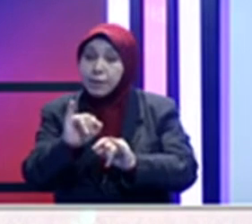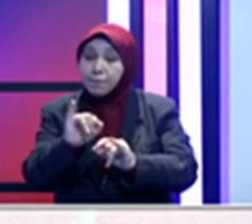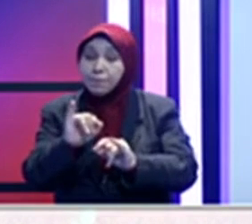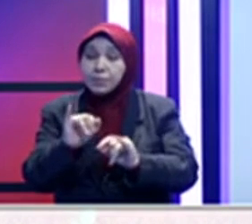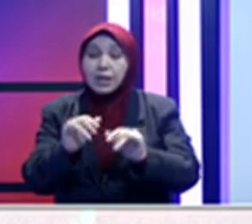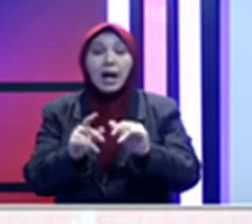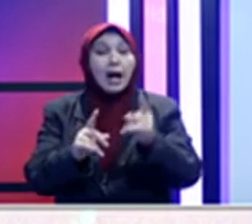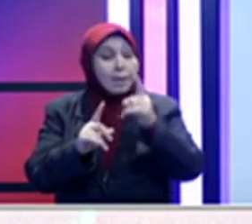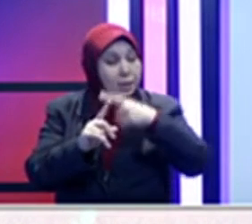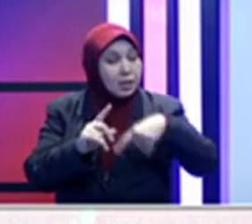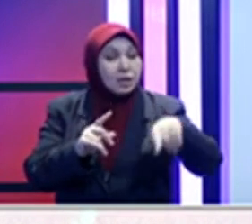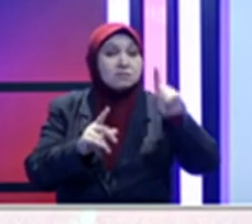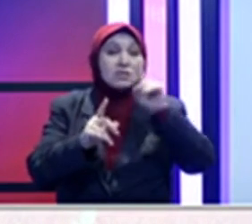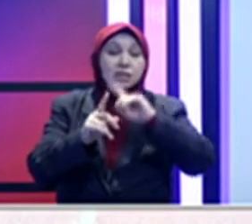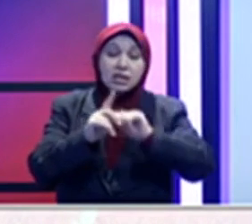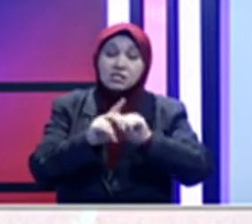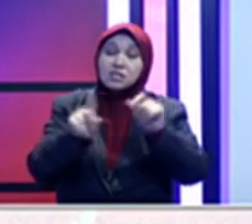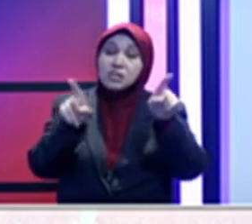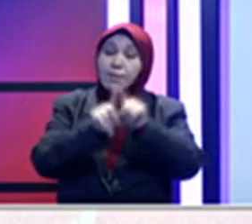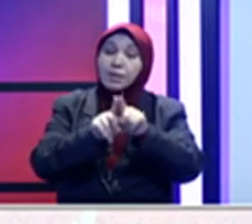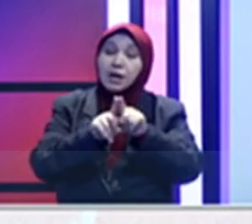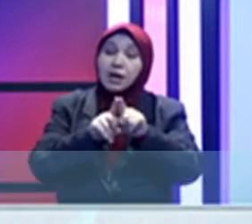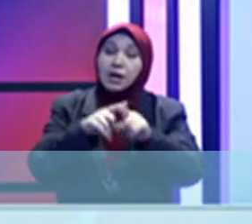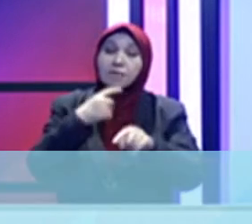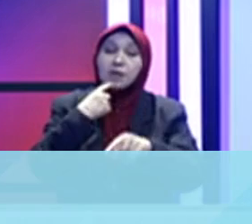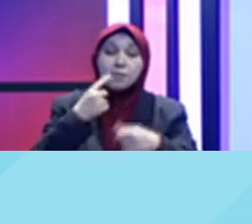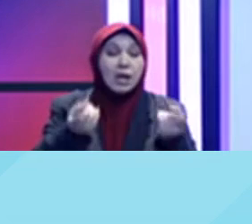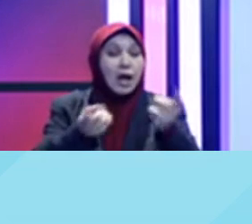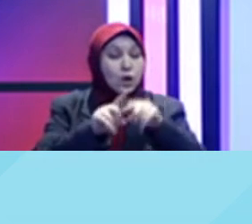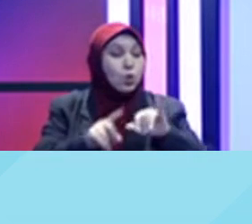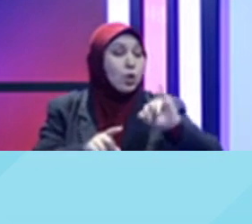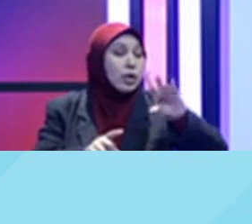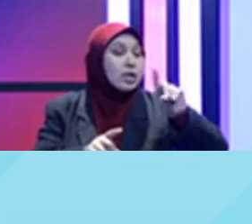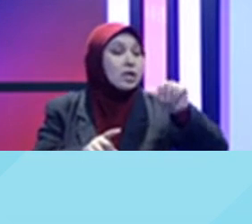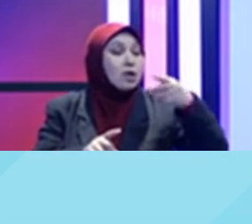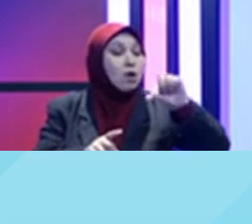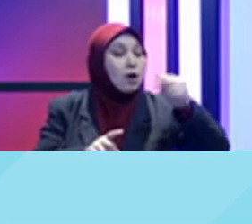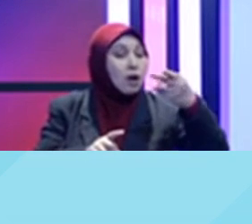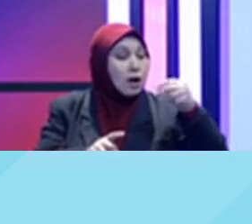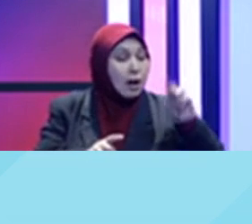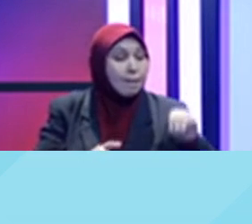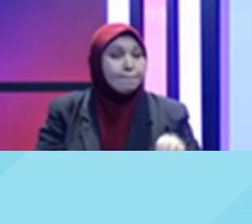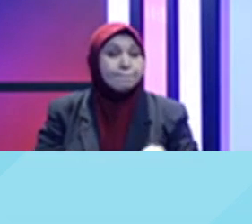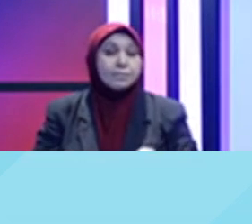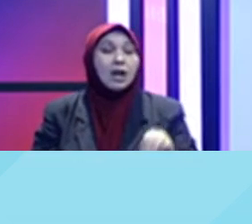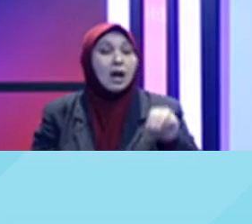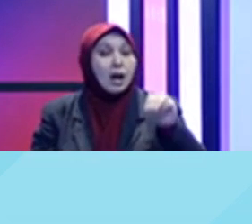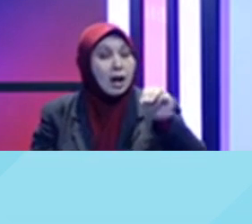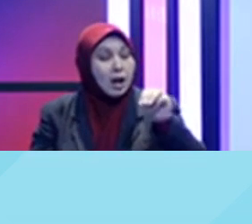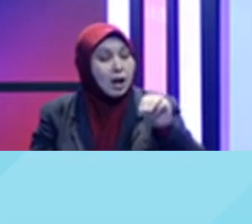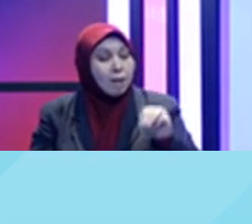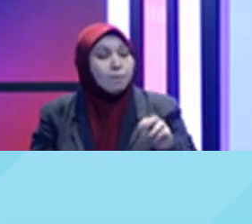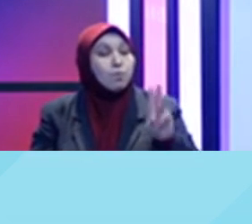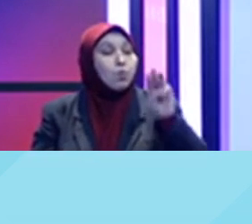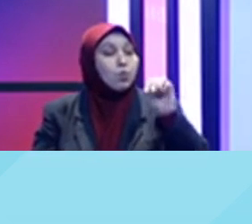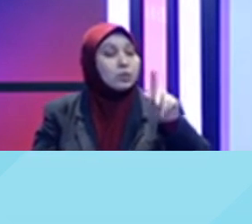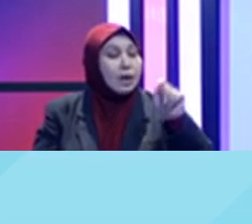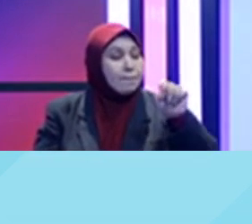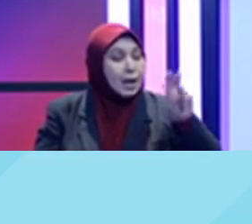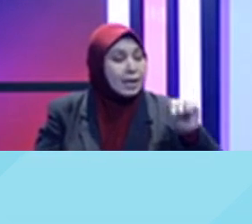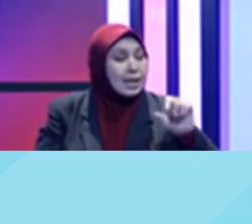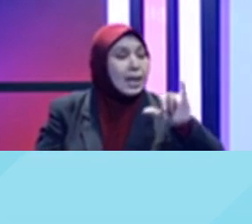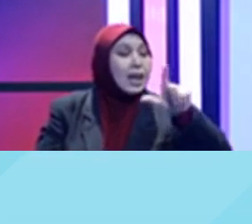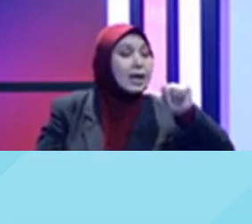beda setuju pengurus dipanggil pelaku idgham ataupun idgham ini selain atau tidak kamu tambah tidak